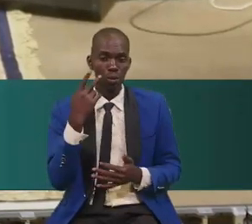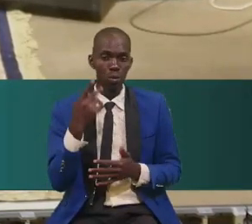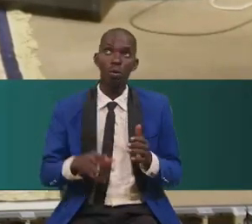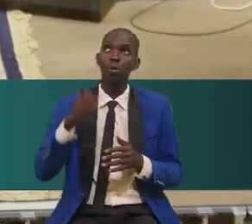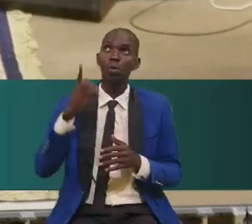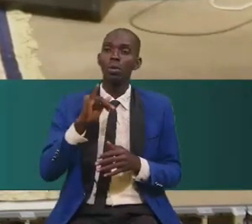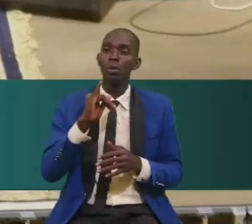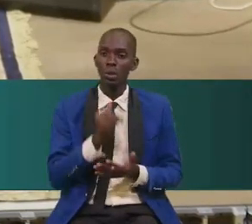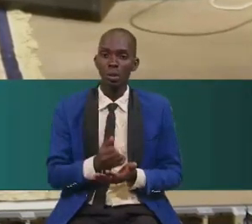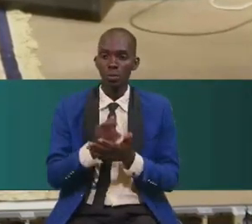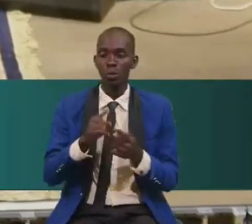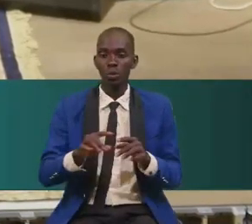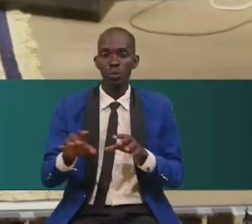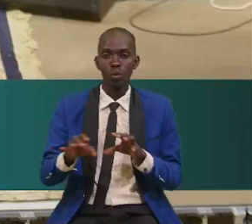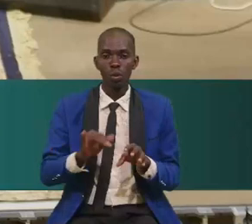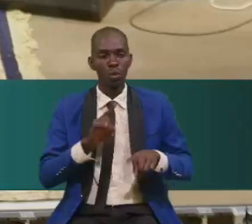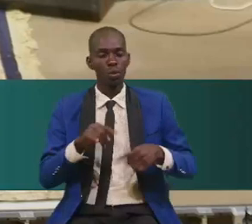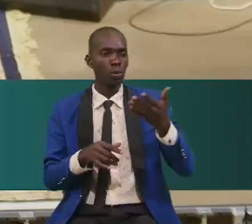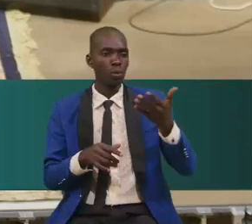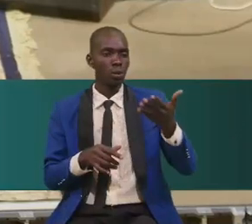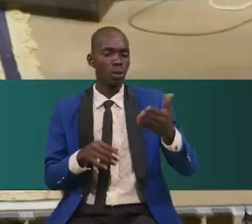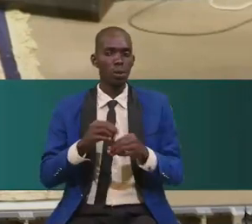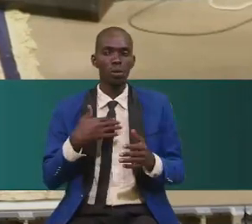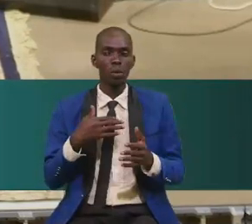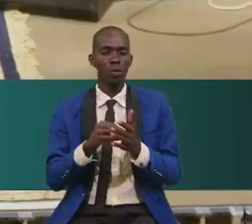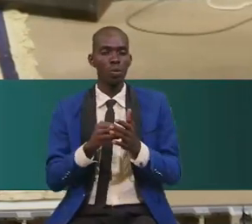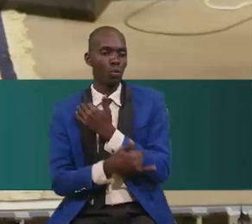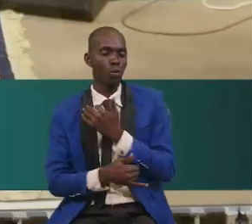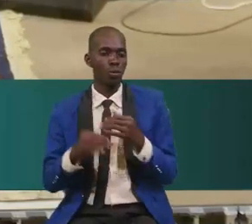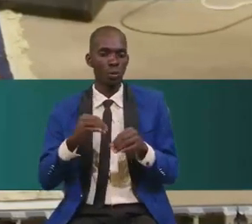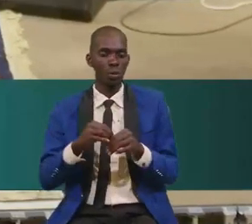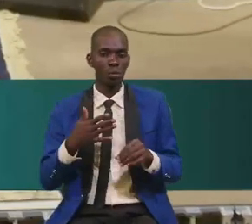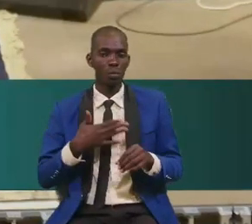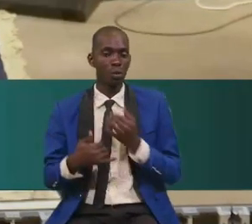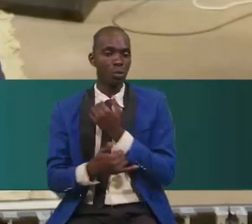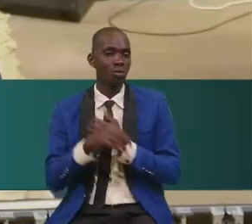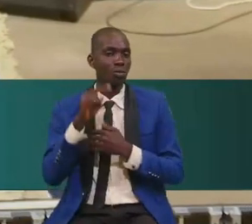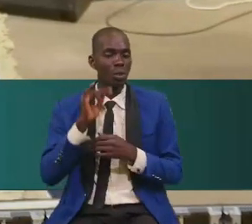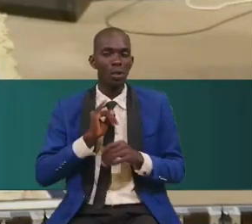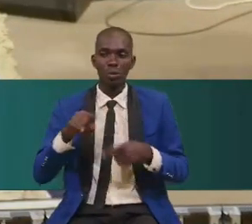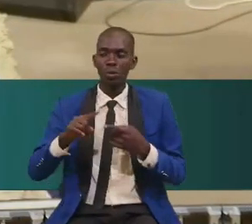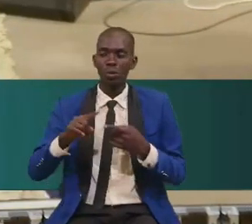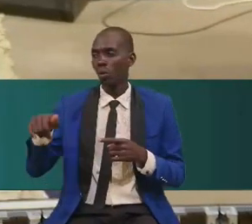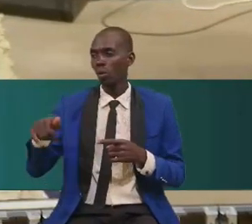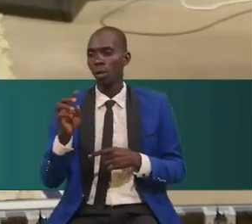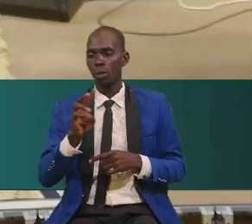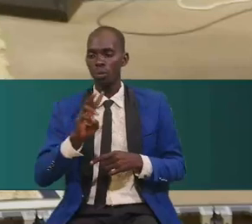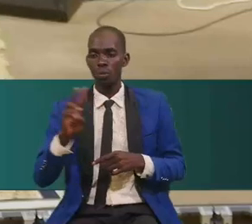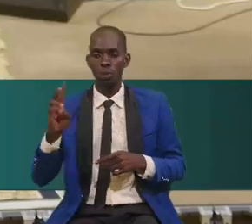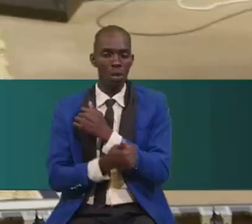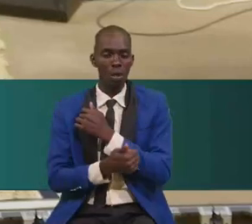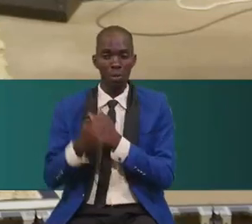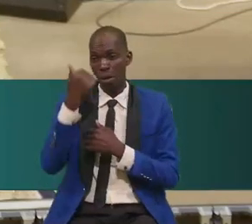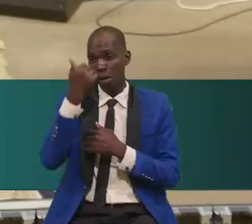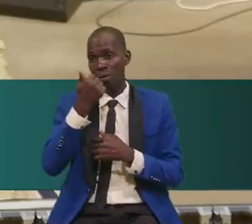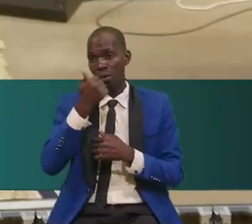ici, dans mon pays au Nigeria, je vais là-bas, dans d'autres pays, en Afrique de l'Ouest, je vais dans tel autre lieu, en